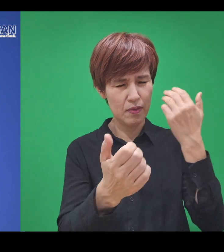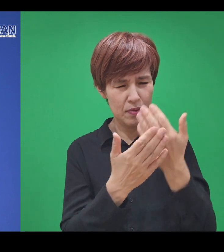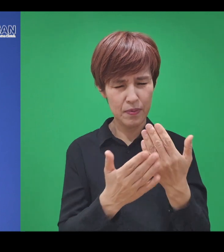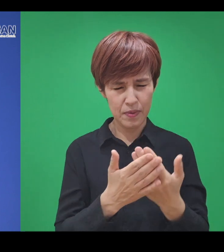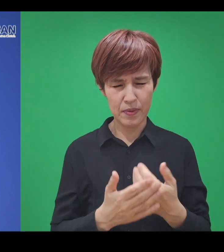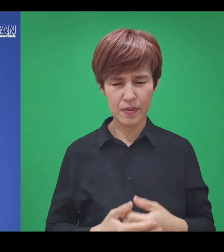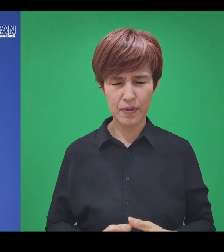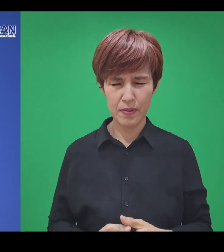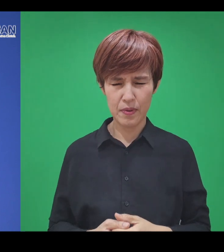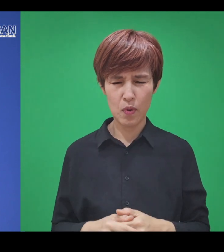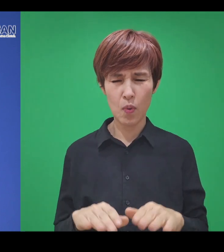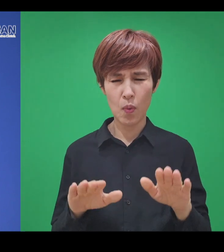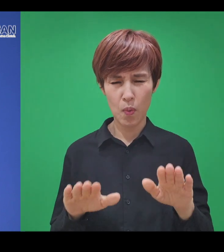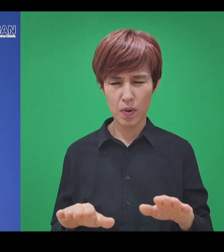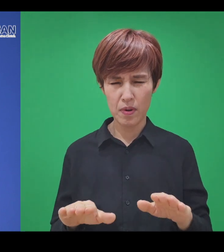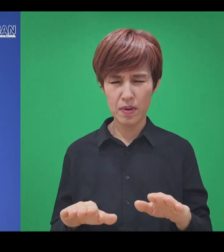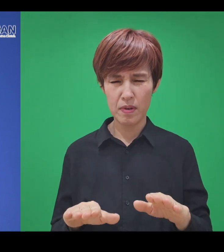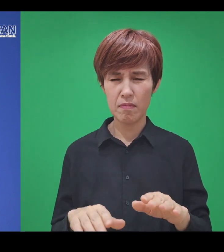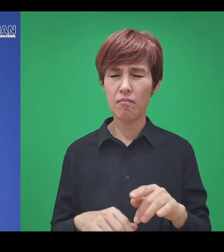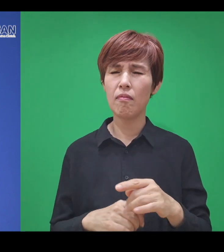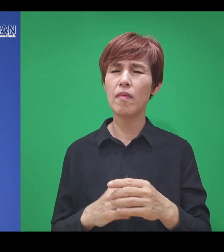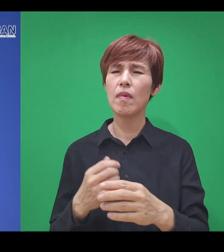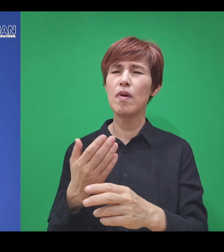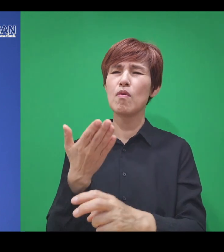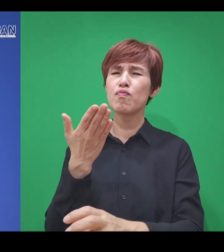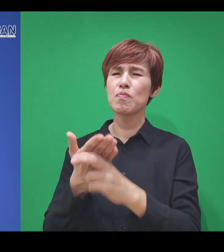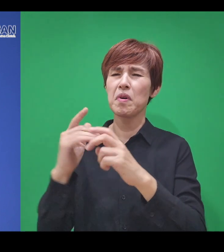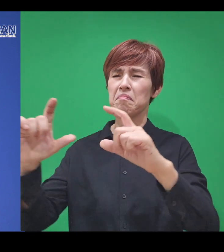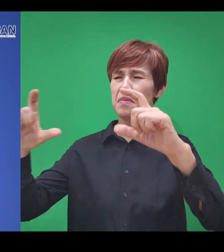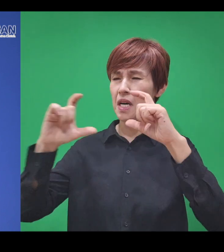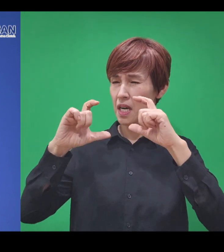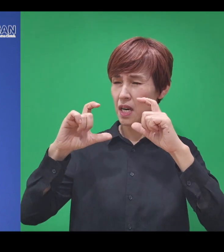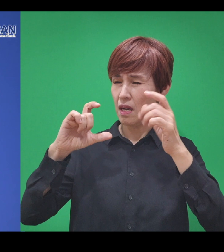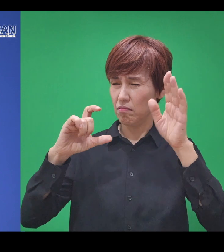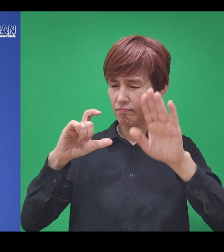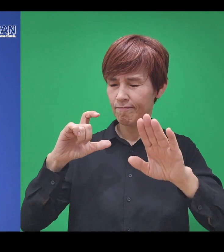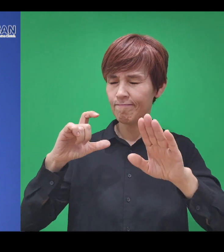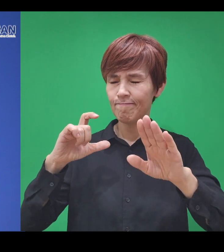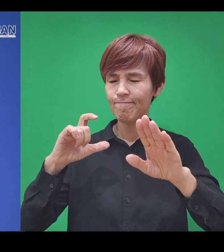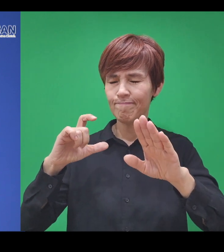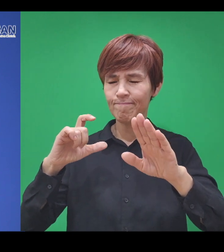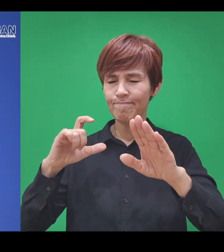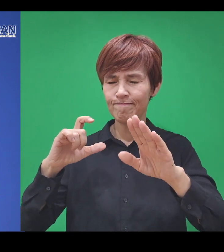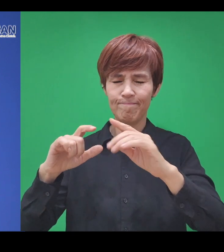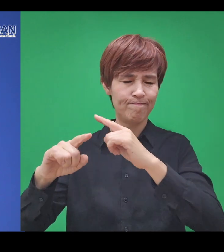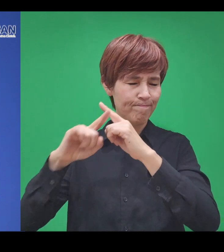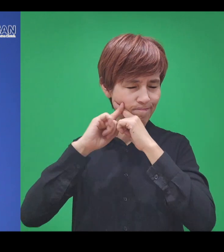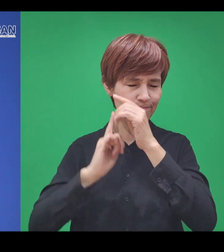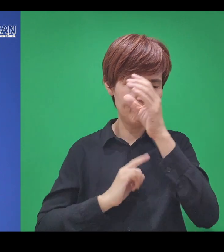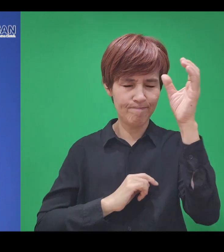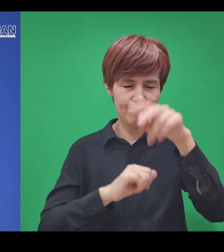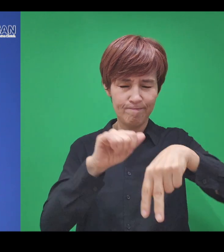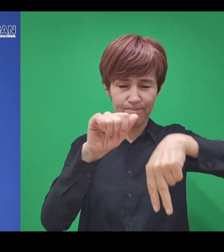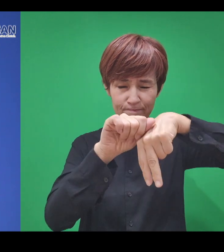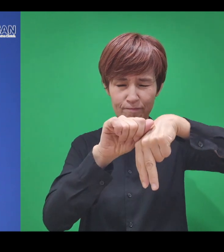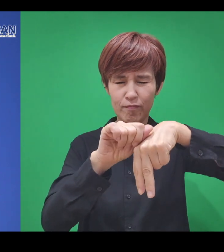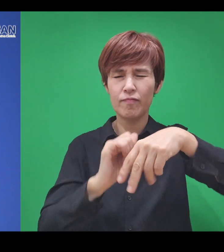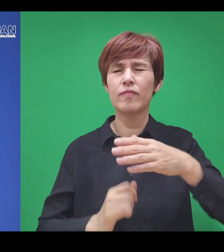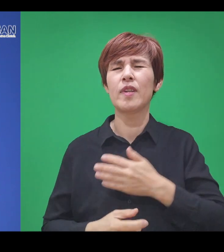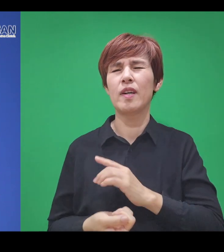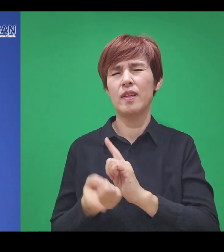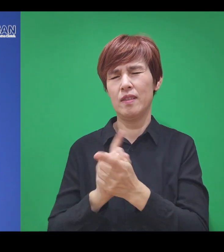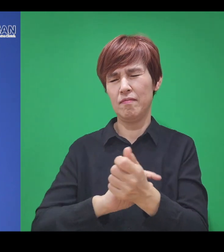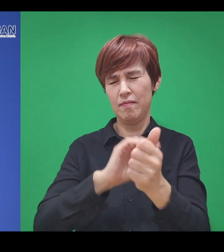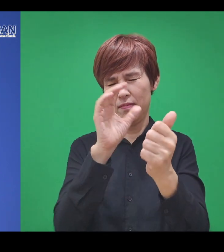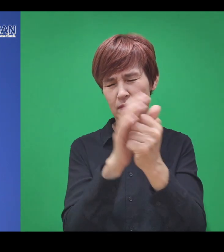오늘 불법적인 심판을 받으시고도 기꺼이 나 대신 저주받아 죽으신 나의 주님을 내가 믿음으로